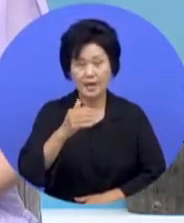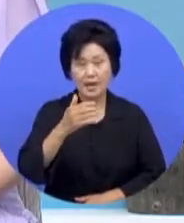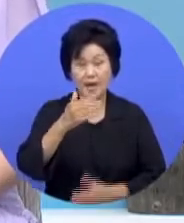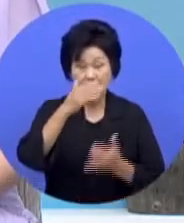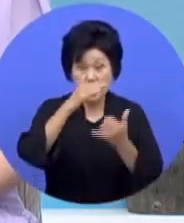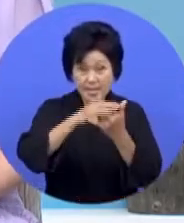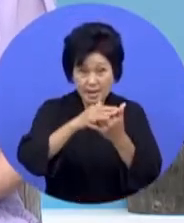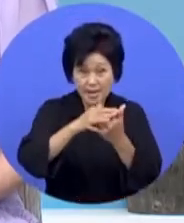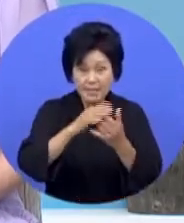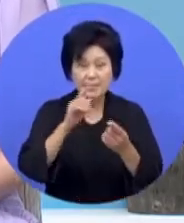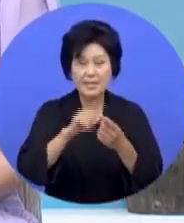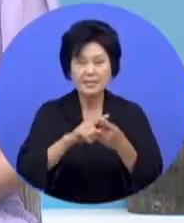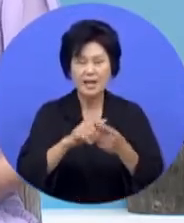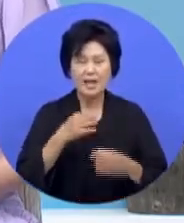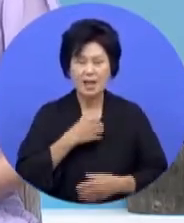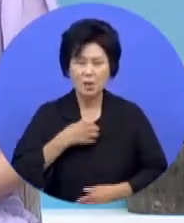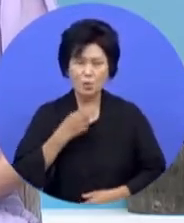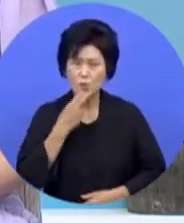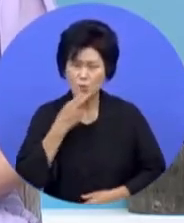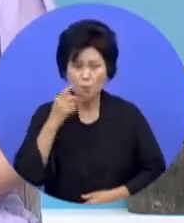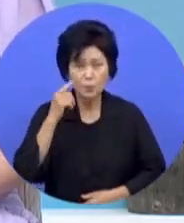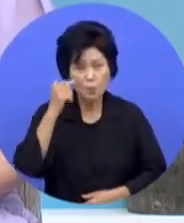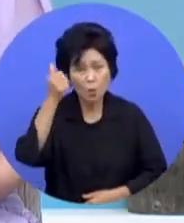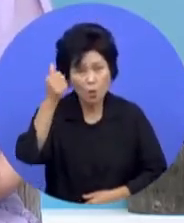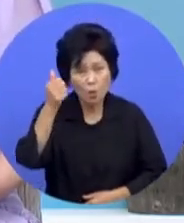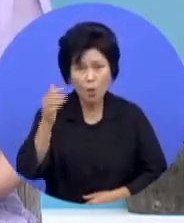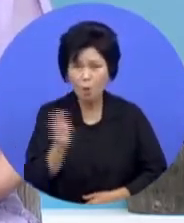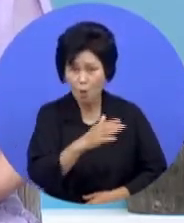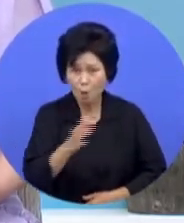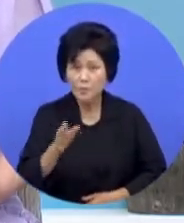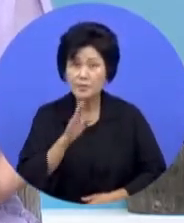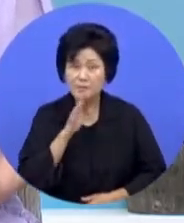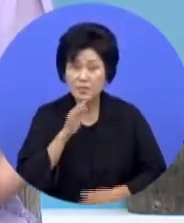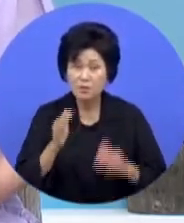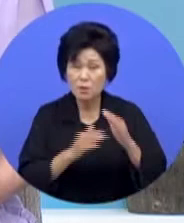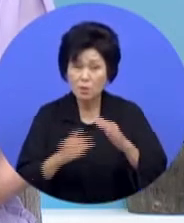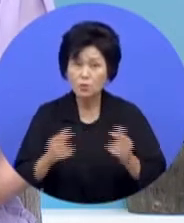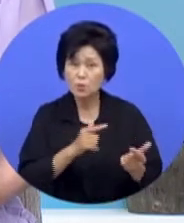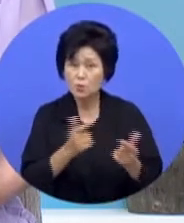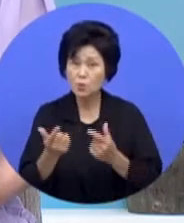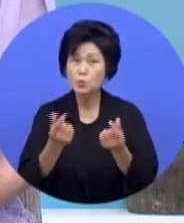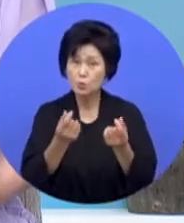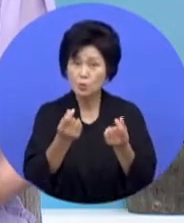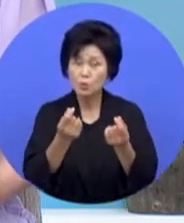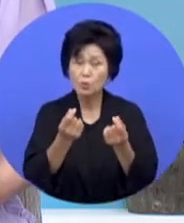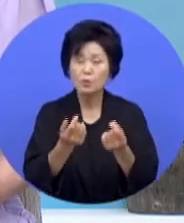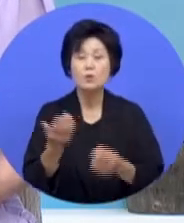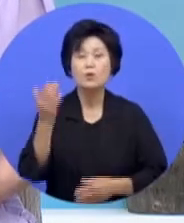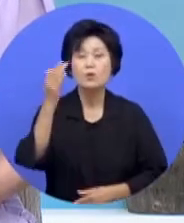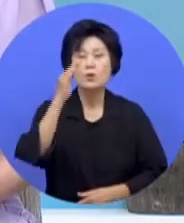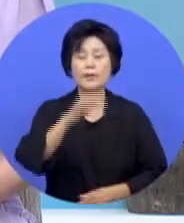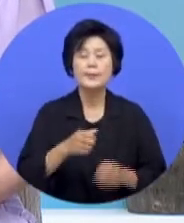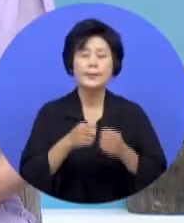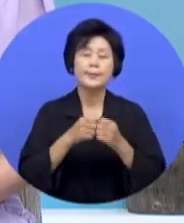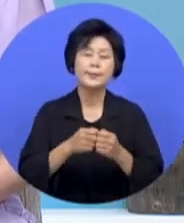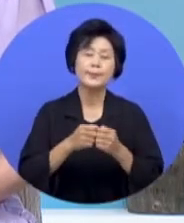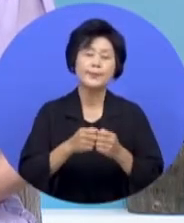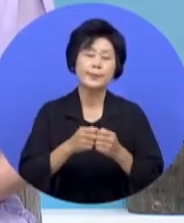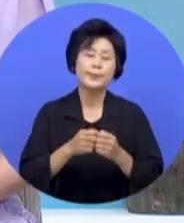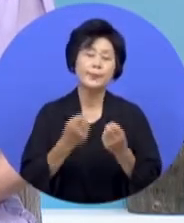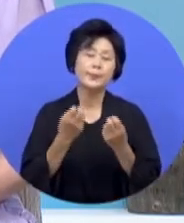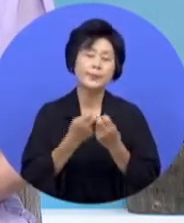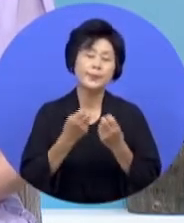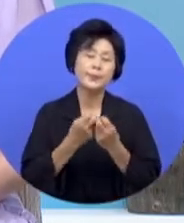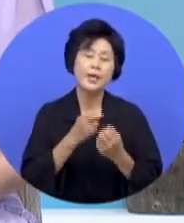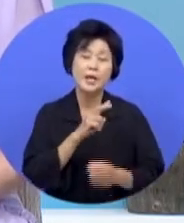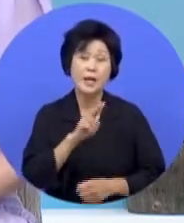없을 거예요. 우리 성도님들도 다음 세대 다 걱정하고 있죠. 그런데 구체적으로 뭘 어떻게 하고 있는지는